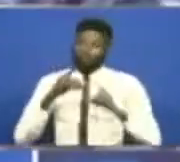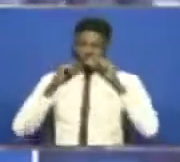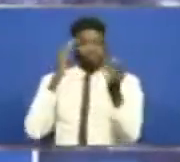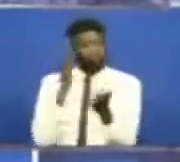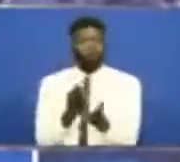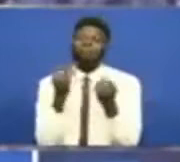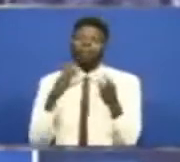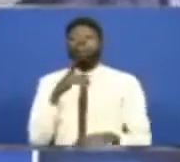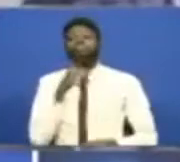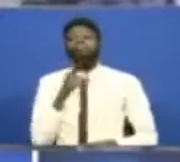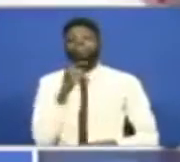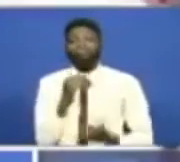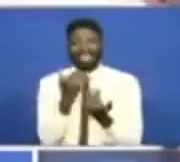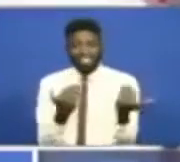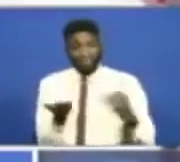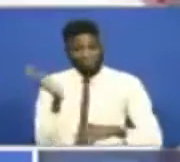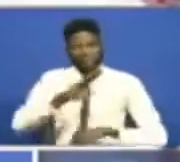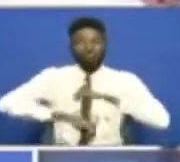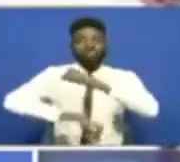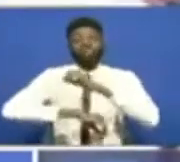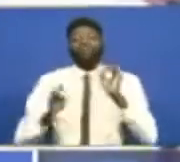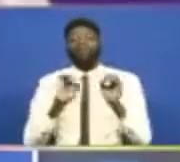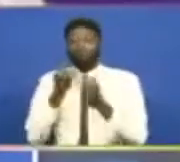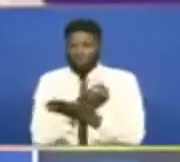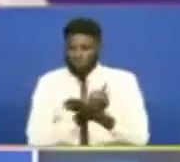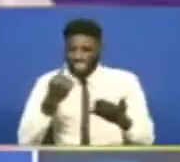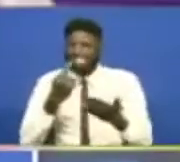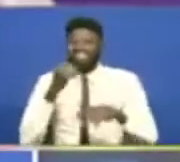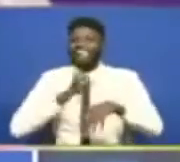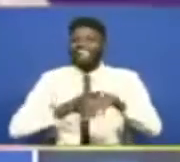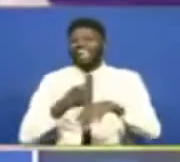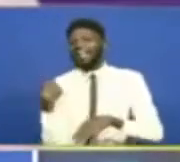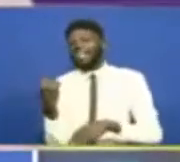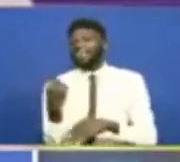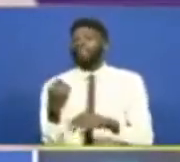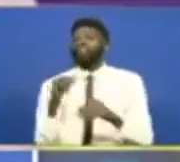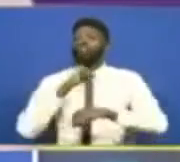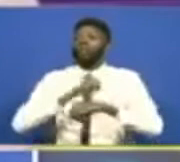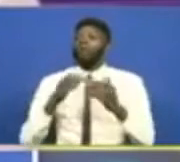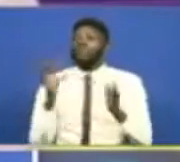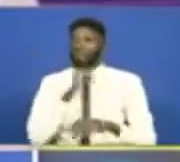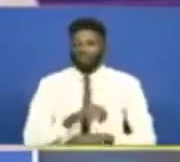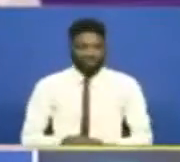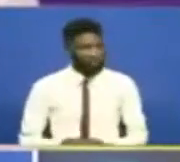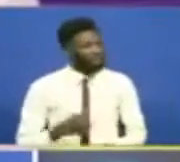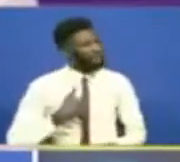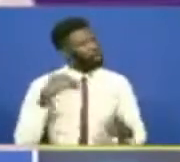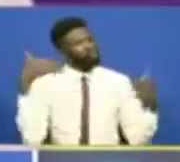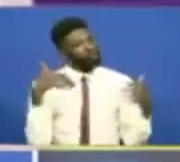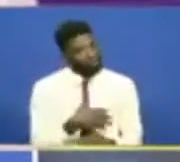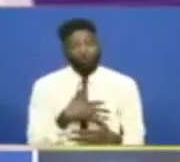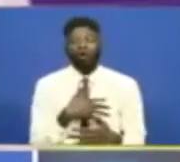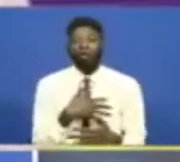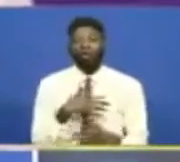wangali, hawajarejea shuleni wiki moja baada ya masomo kurejelewa. Nimeshtuka sana kuona hapa Pwani wale waliorudi shule zaidi